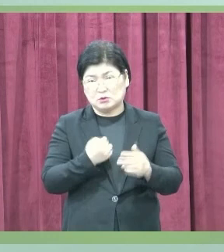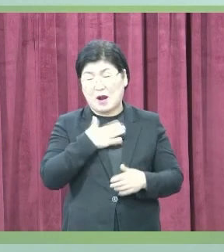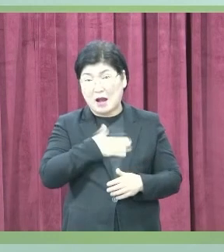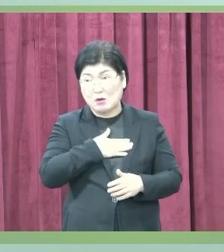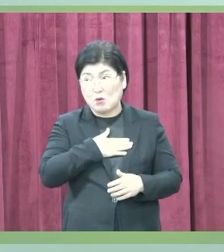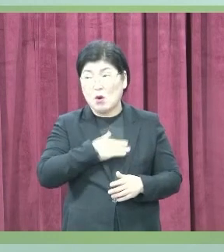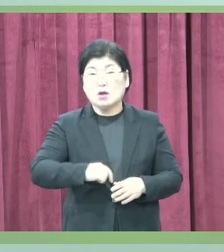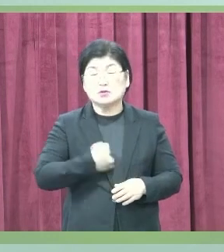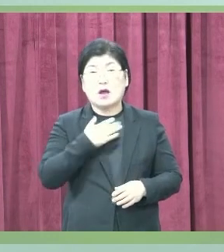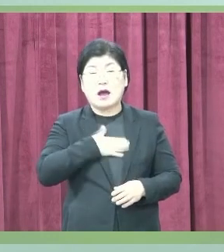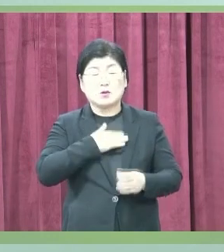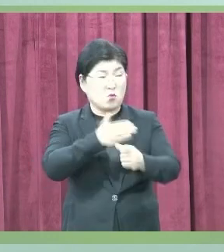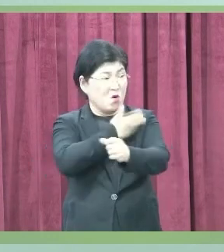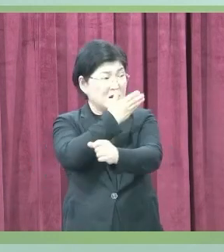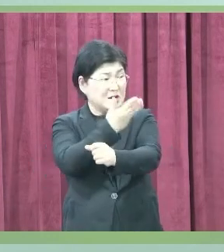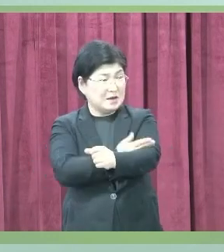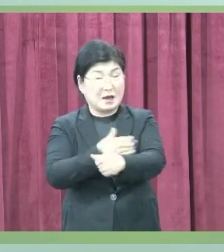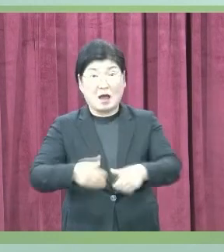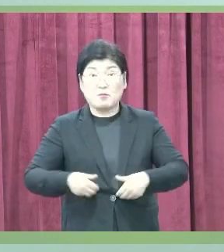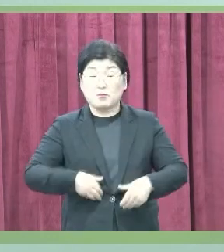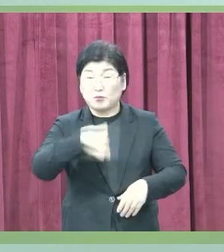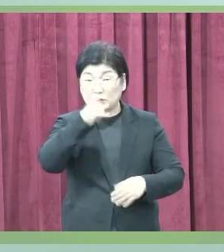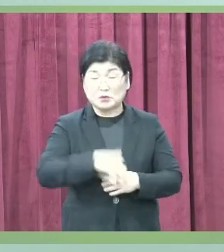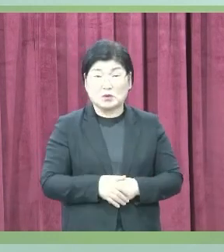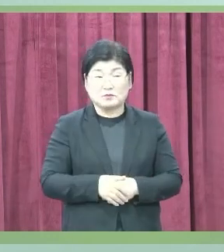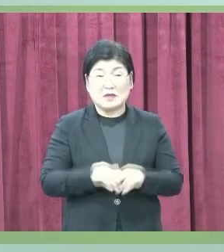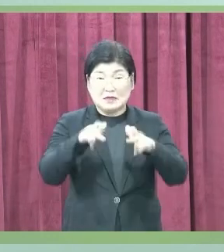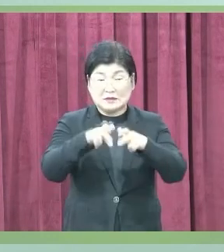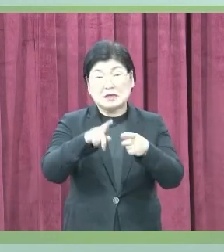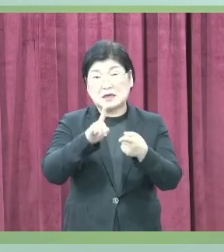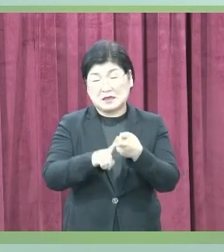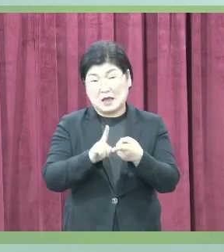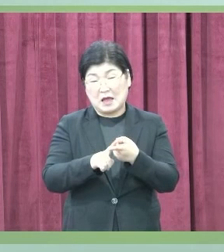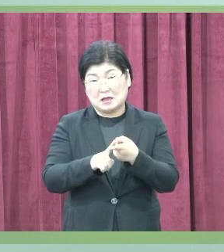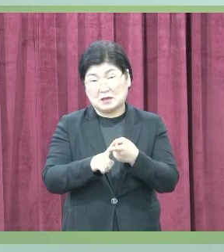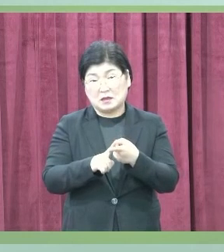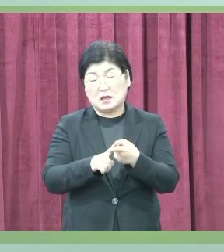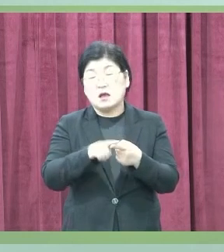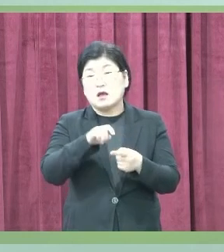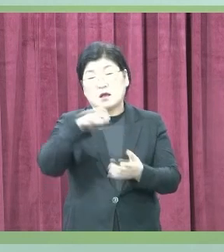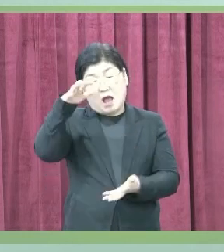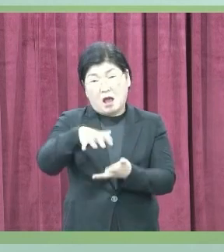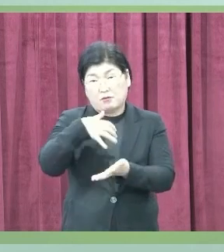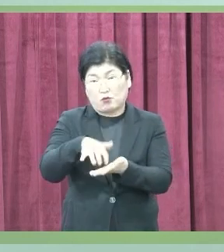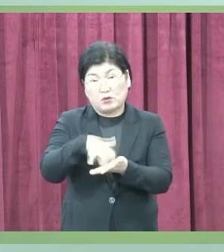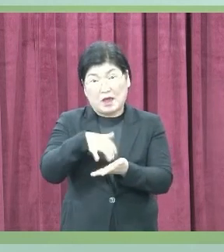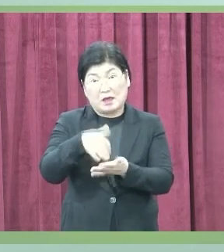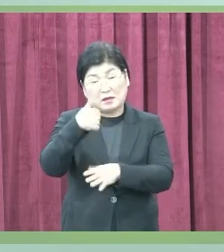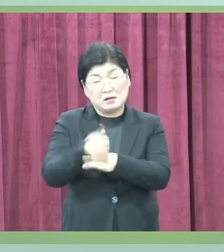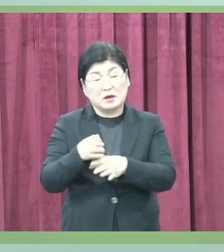스스로 알 권리가 있다고 생각하고요. 그래서 장애인에 대한 통계, 장애인을 위한 통계가 산출이 돼서 결국